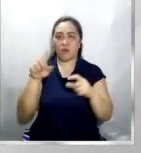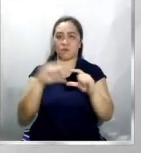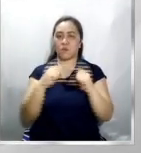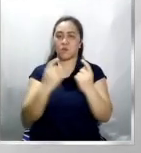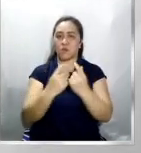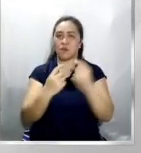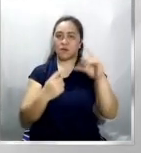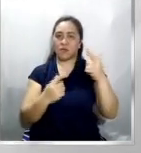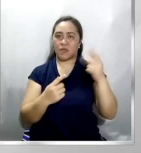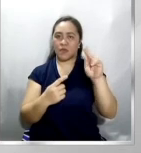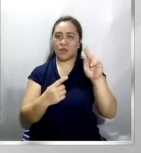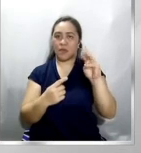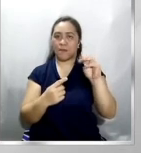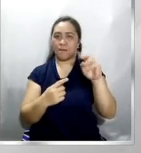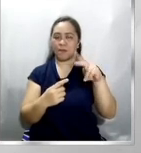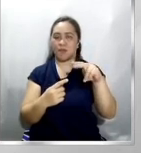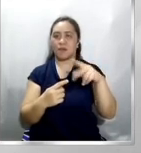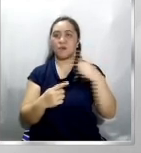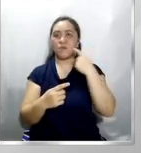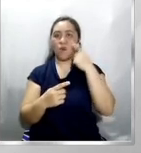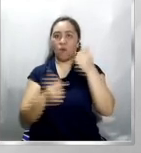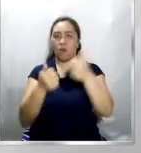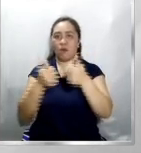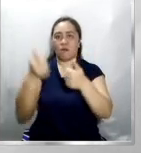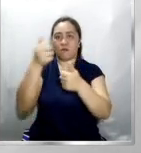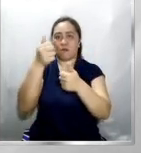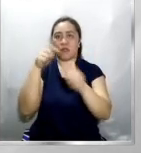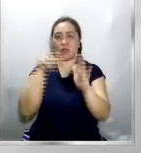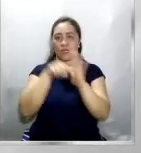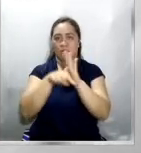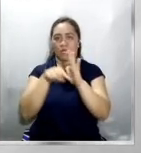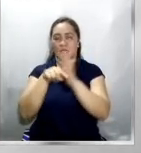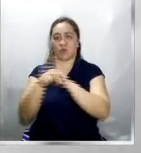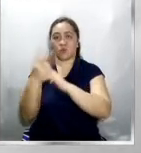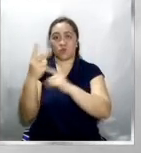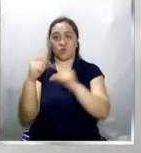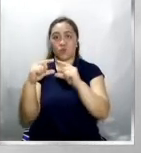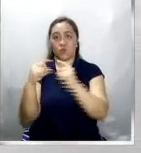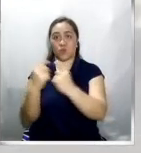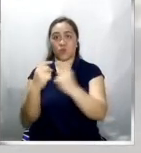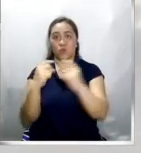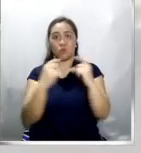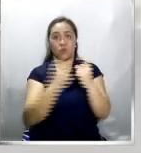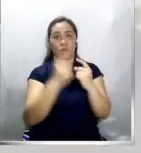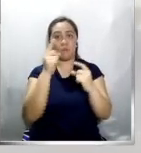kanilang leader. Giit ng dalawang grupo, tinatarget ng Administrasyong Duterte